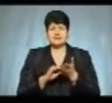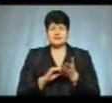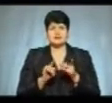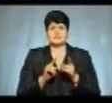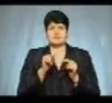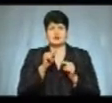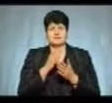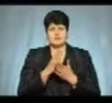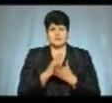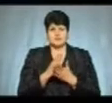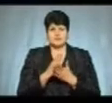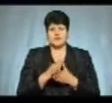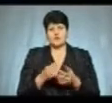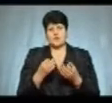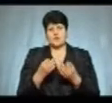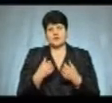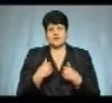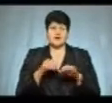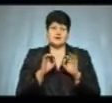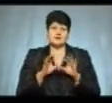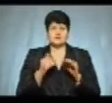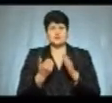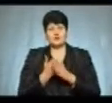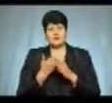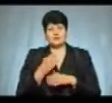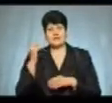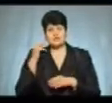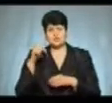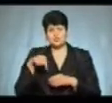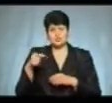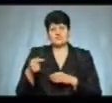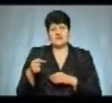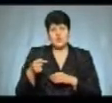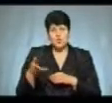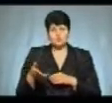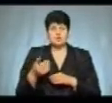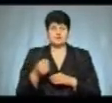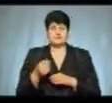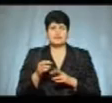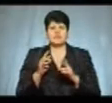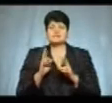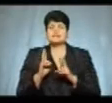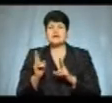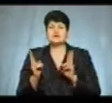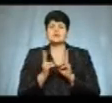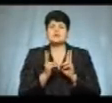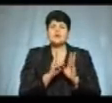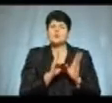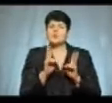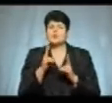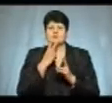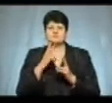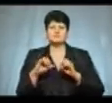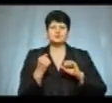там відбувається. А я розказувала йому, які новини, я вчилася тут в Тернополі, як, з ким зустрічалася, про всіх